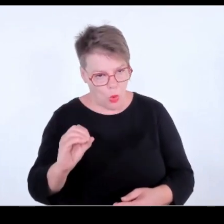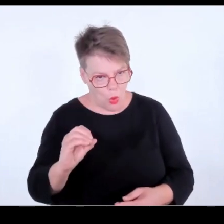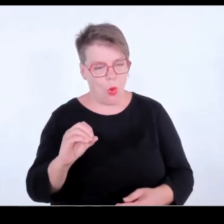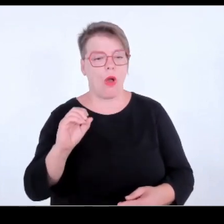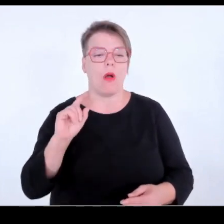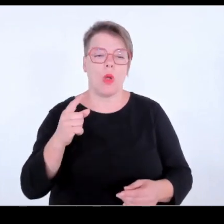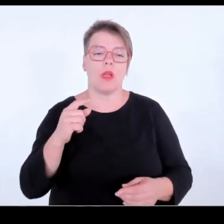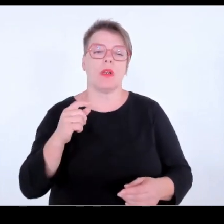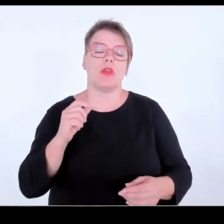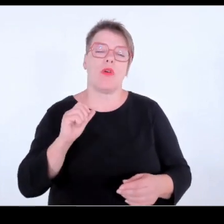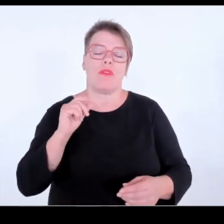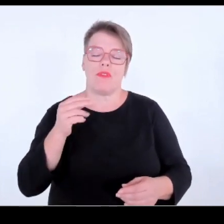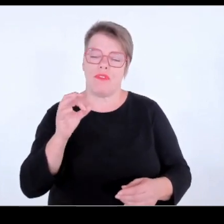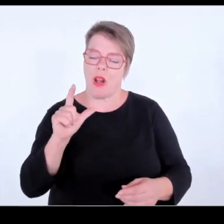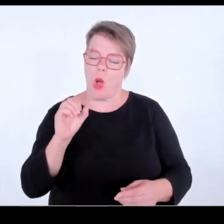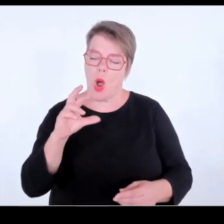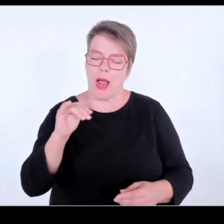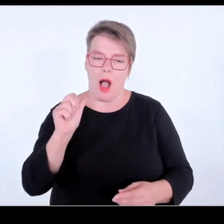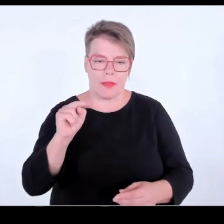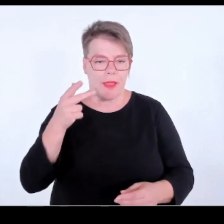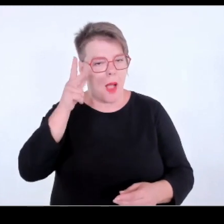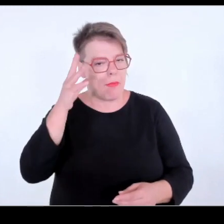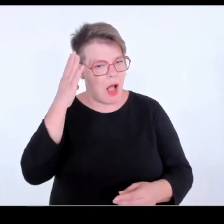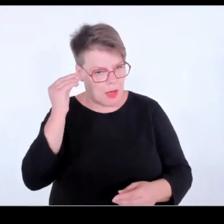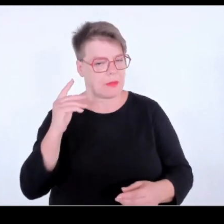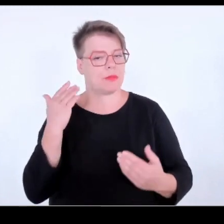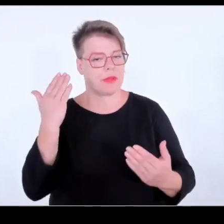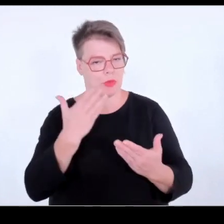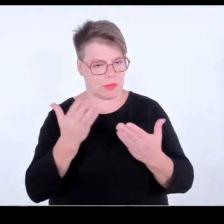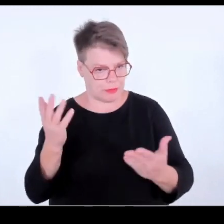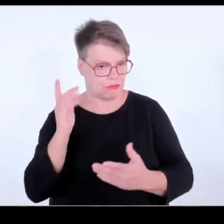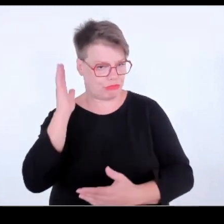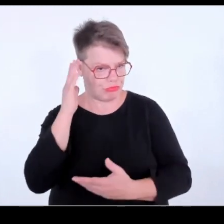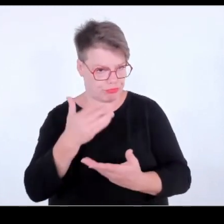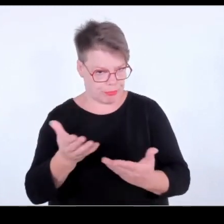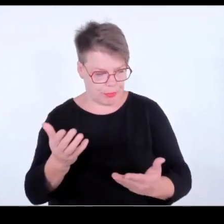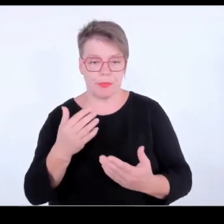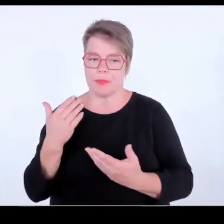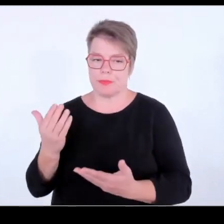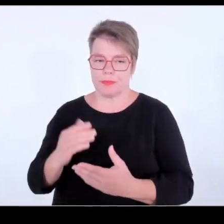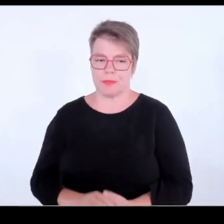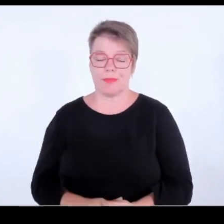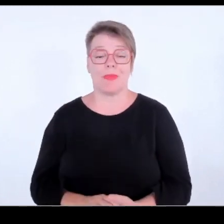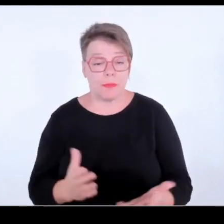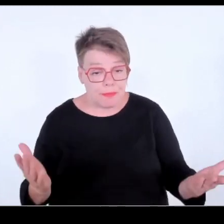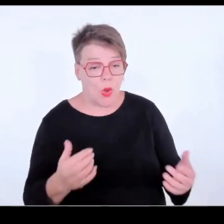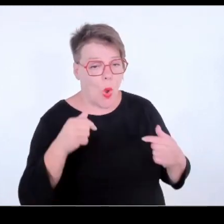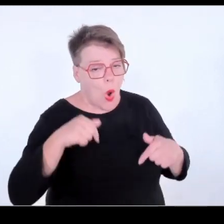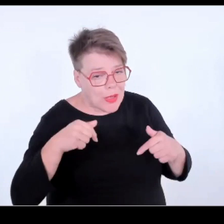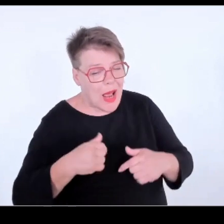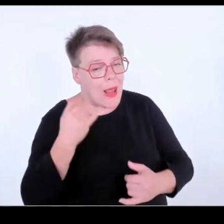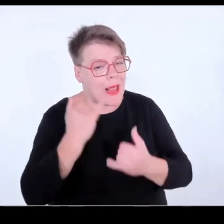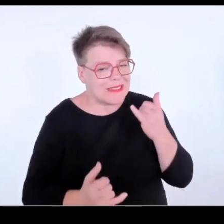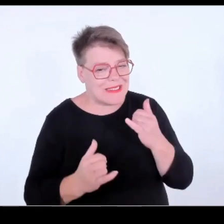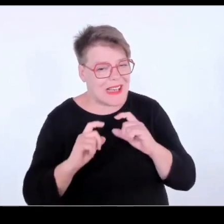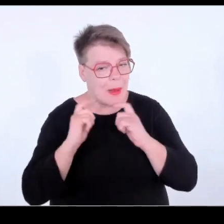trotzdem noch mal einige Weichenstellungen getroffen, die über die Zukunft hinauswirken. Wir haben uns schwerpunktmäßig mit Bürokratie und mit Bauen beschäftigt. Bei